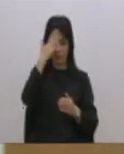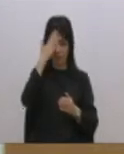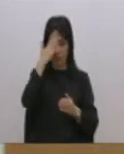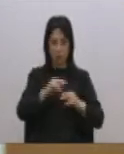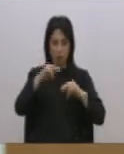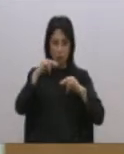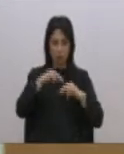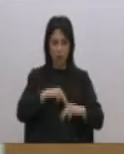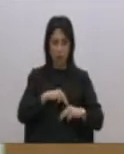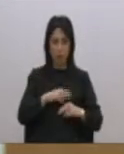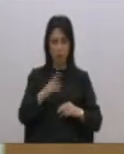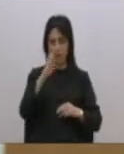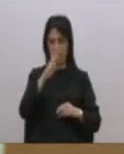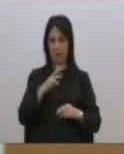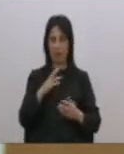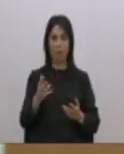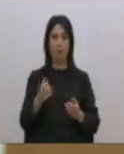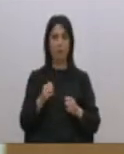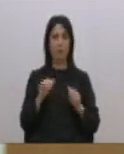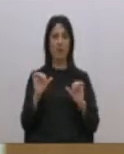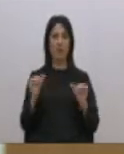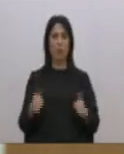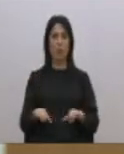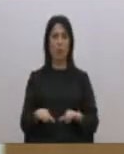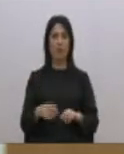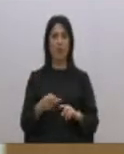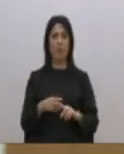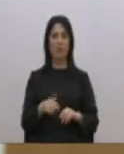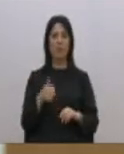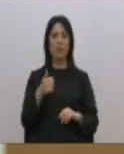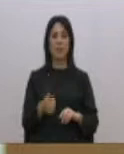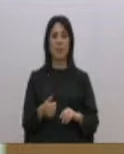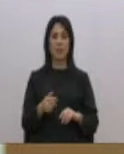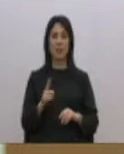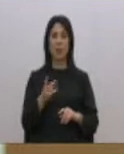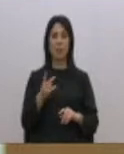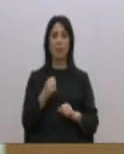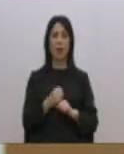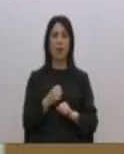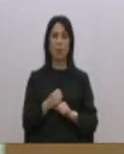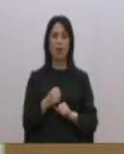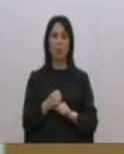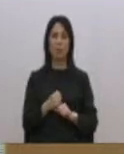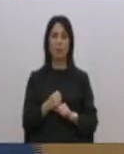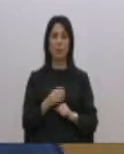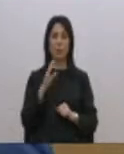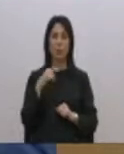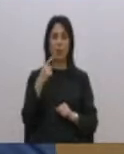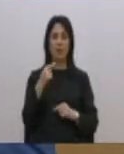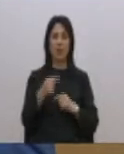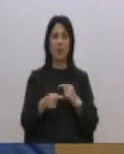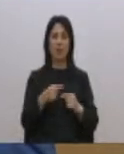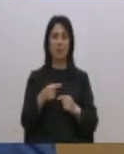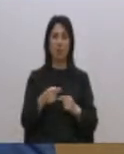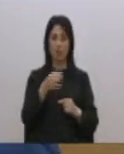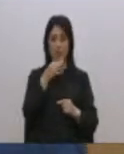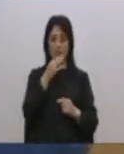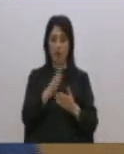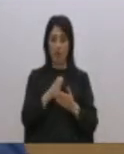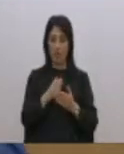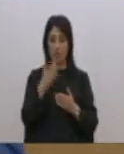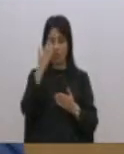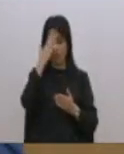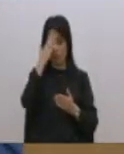ადამიანი თავის საზღაურის მიღების ფორმას. Ამაზე კარგი, რა უნდა გაუკეთო? Momo Tauba, Gerarsebul